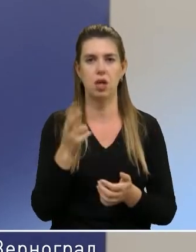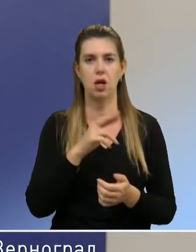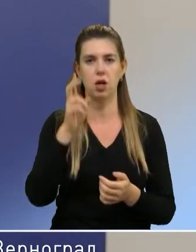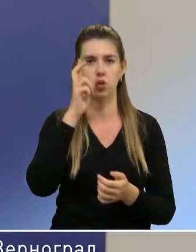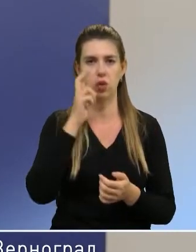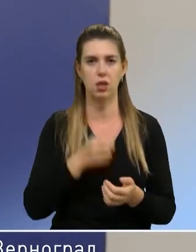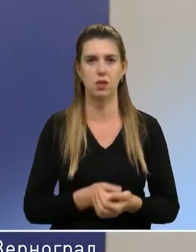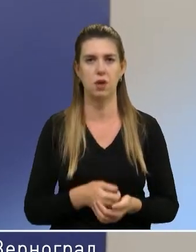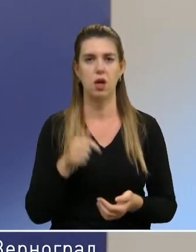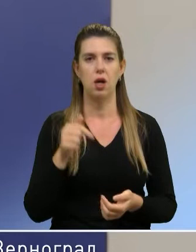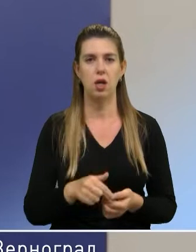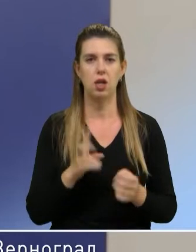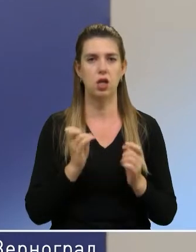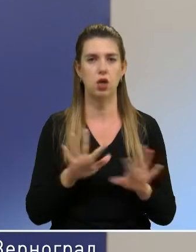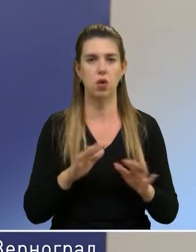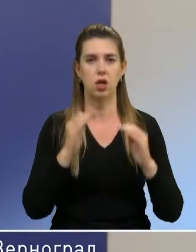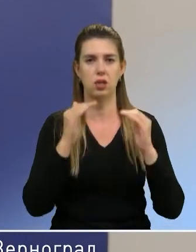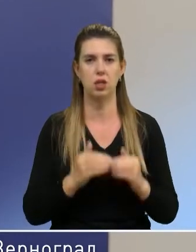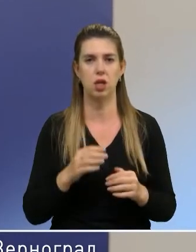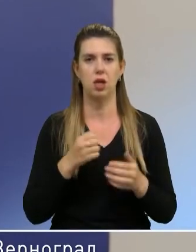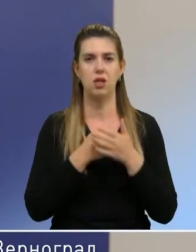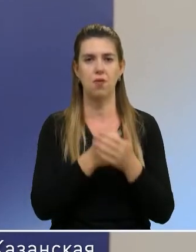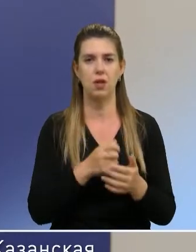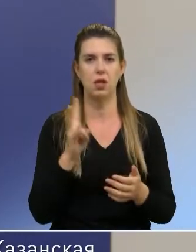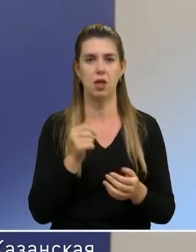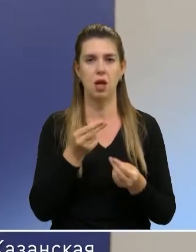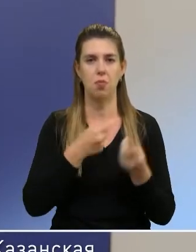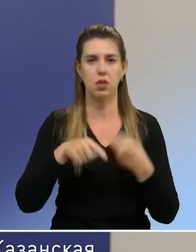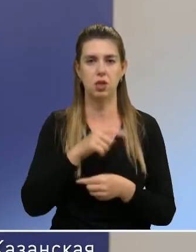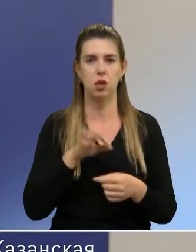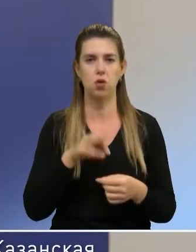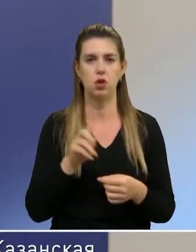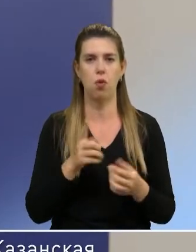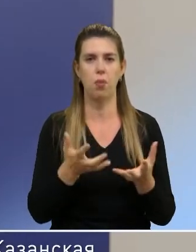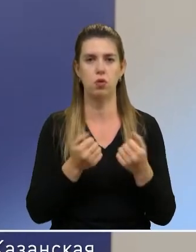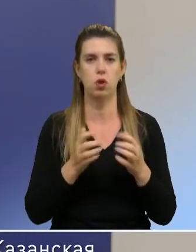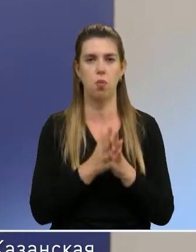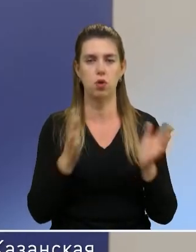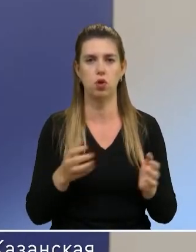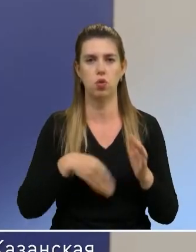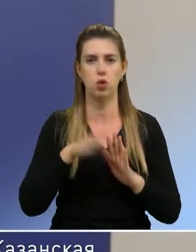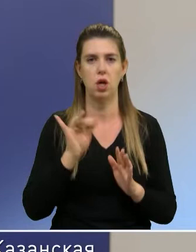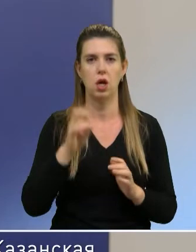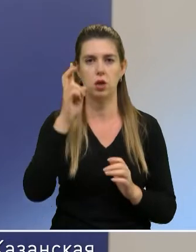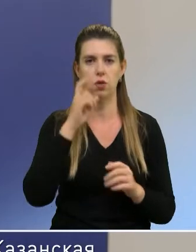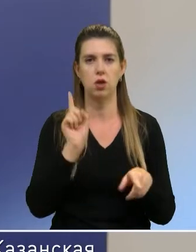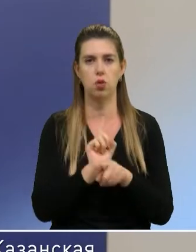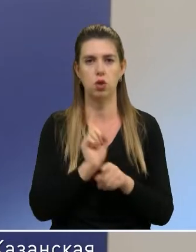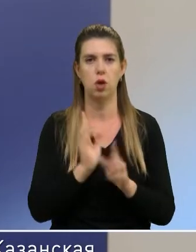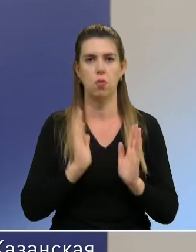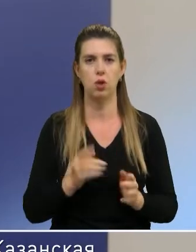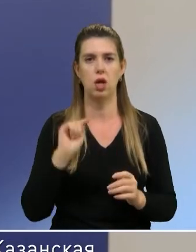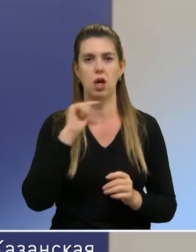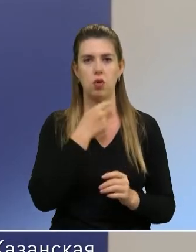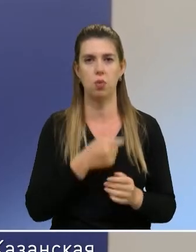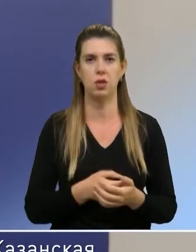государства это не только снижение давления на бизнес, от чего мы получим наибольшие эффекты, но государство в том числе будет